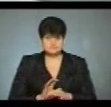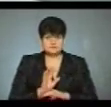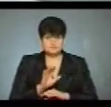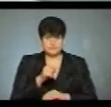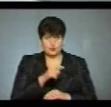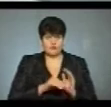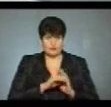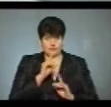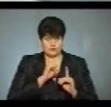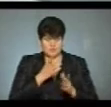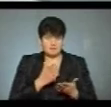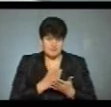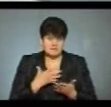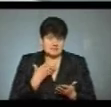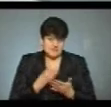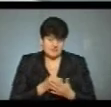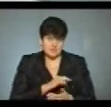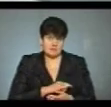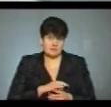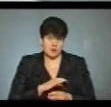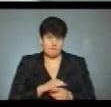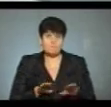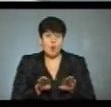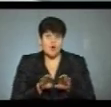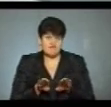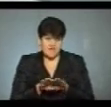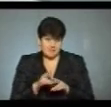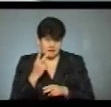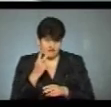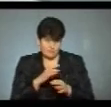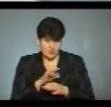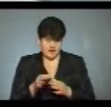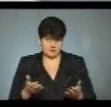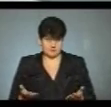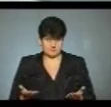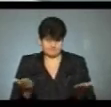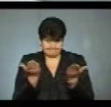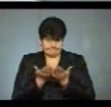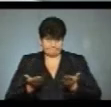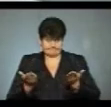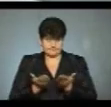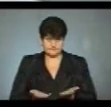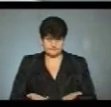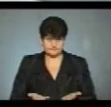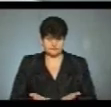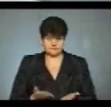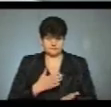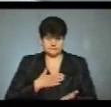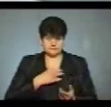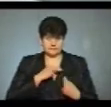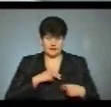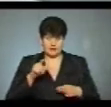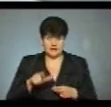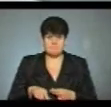Раду. Ми маємо свій проєкт. Порівняйте два проєкти, зведіть їх докупи. Через нашого колегу